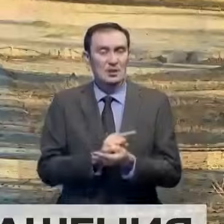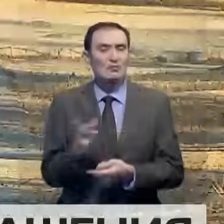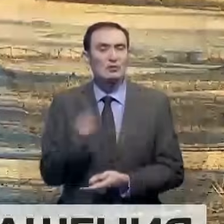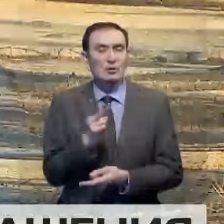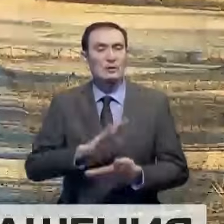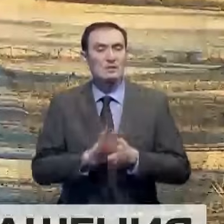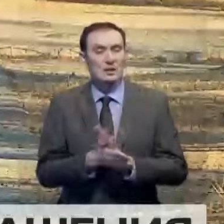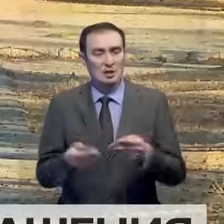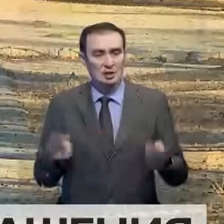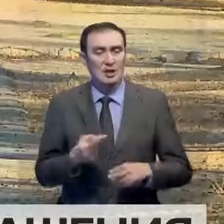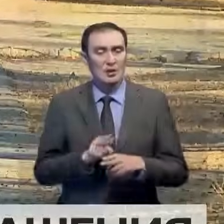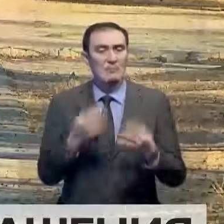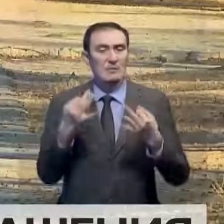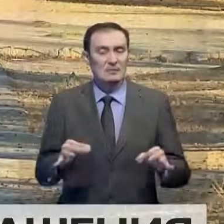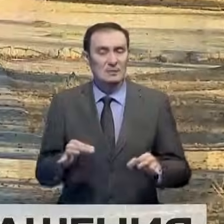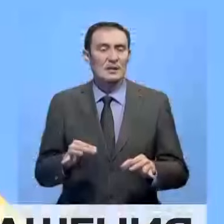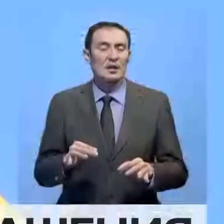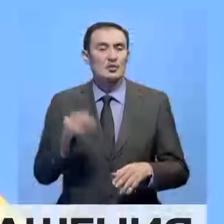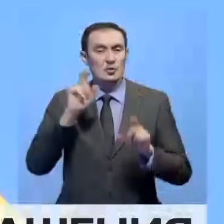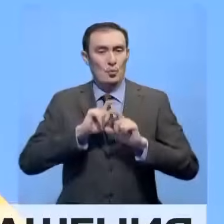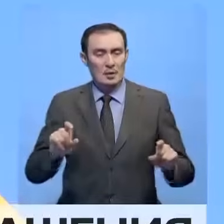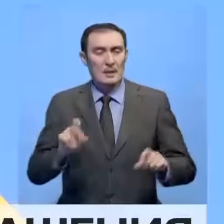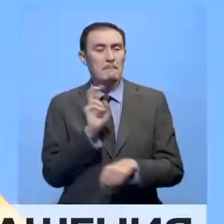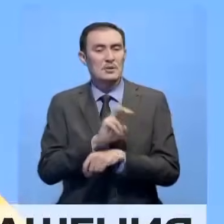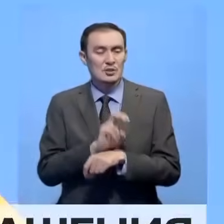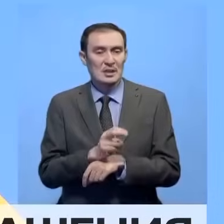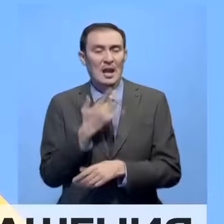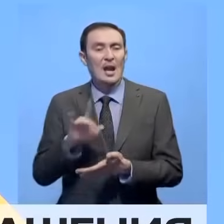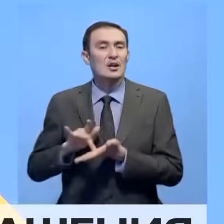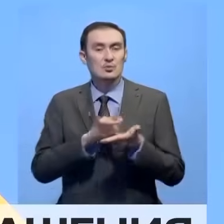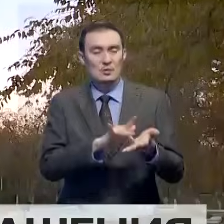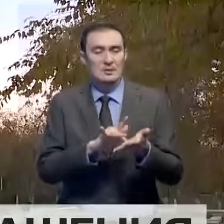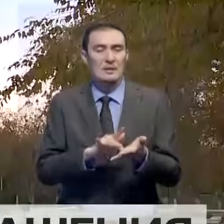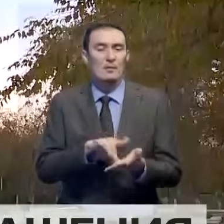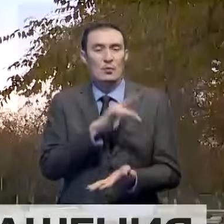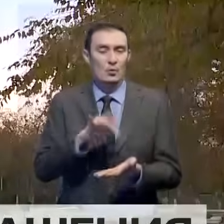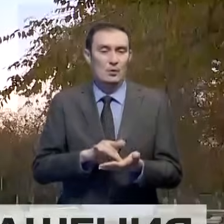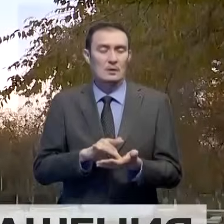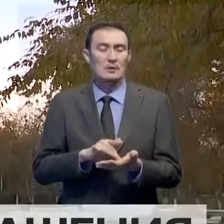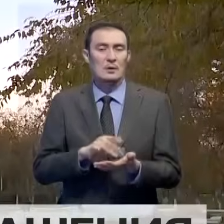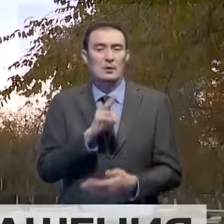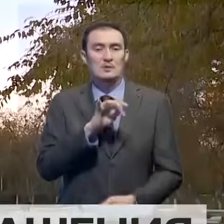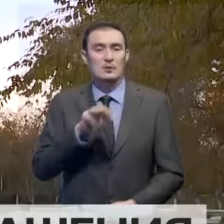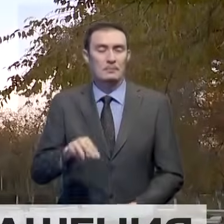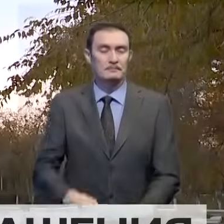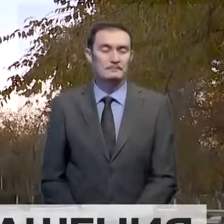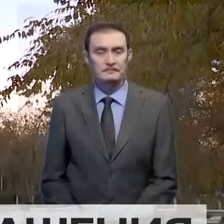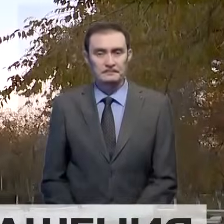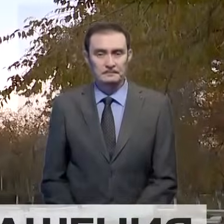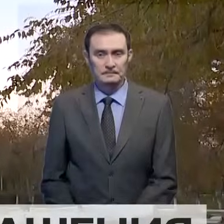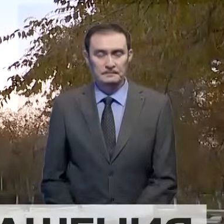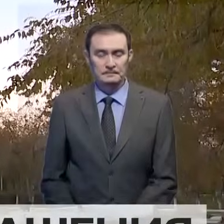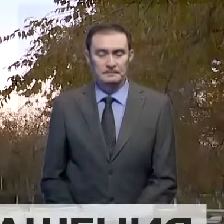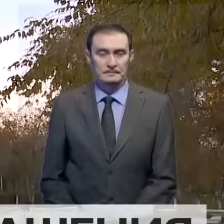двухстороннем соглашении, которое позволит казлардинским школьникам посещать с экскурсией космодром. Райхан Тажибаева, Ахан Алиев, Казлардинская область,